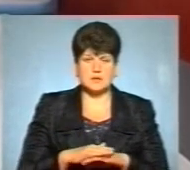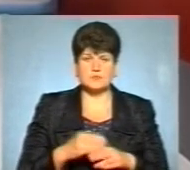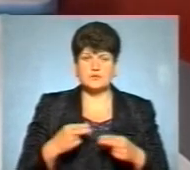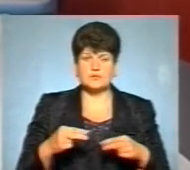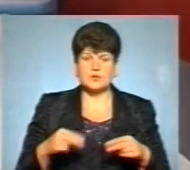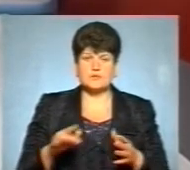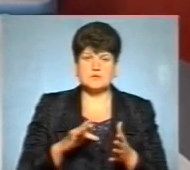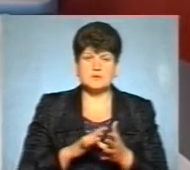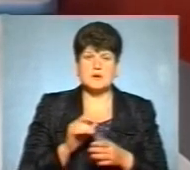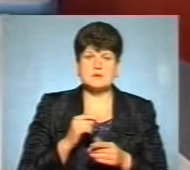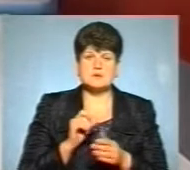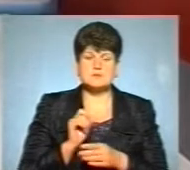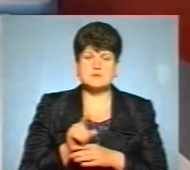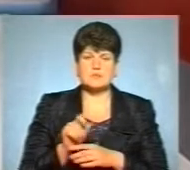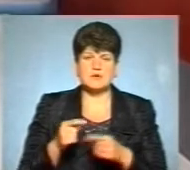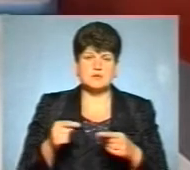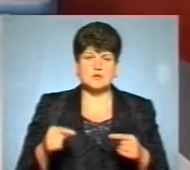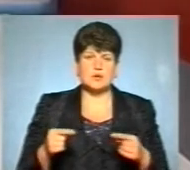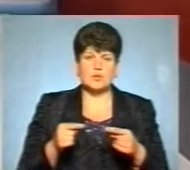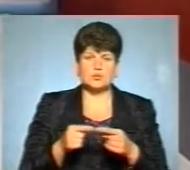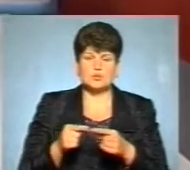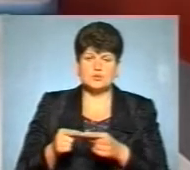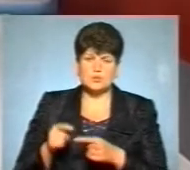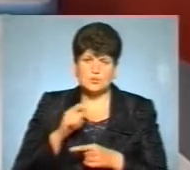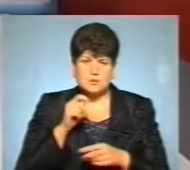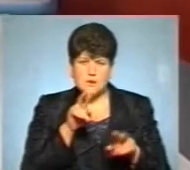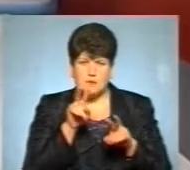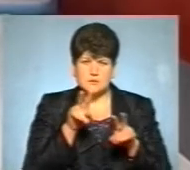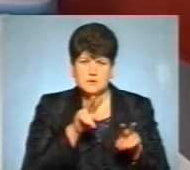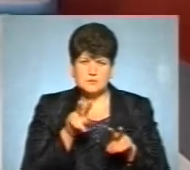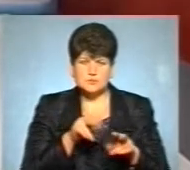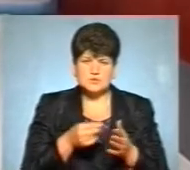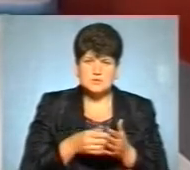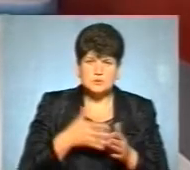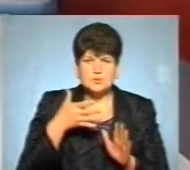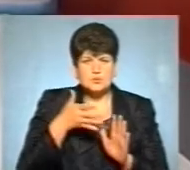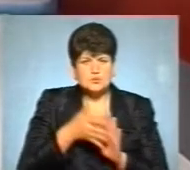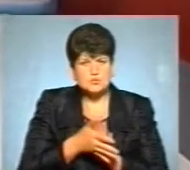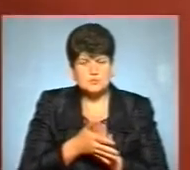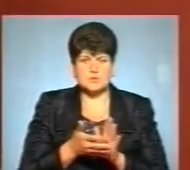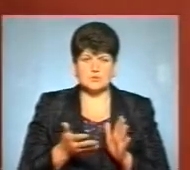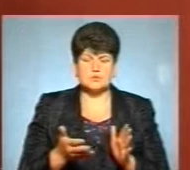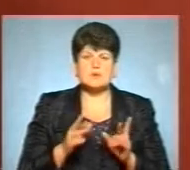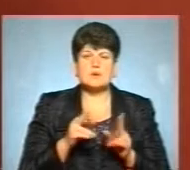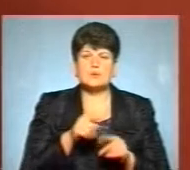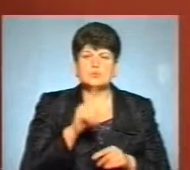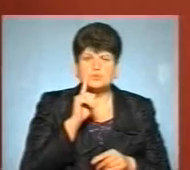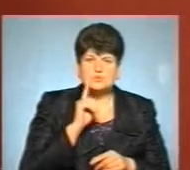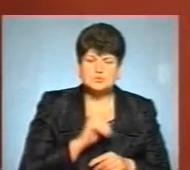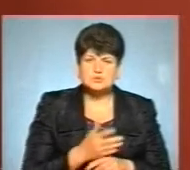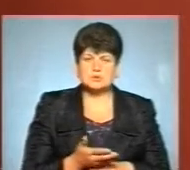а замовляє зі всіх різних куточків України, аналізуючи ціни, розуміючи, тобто, як йому зручніше